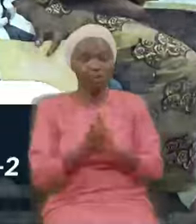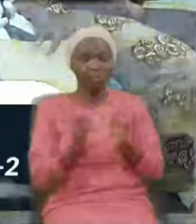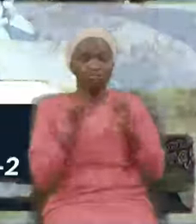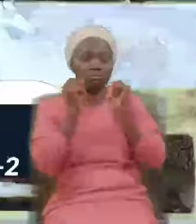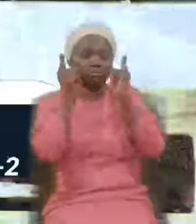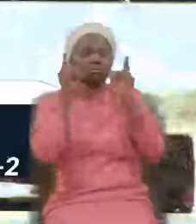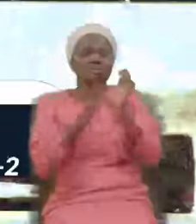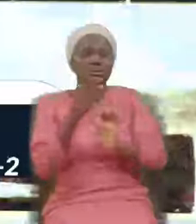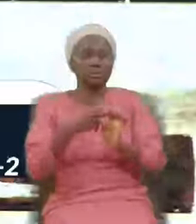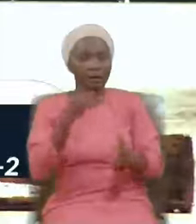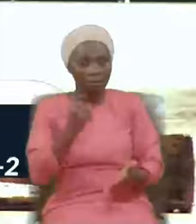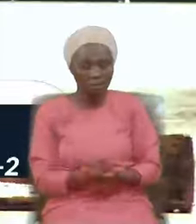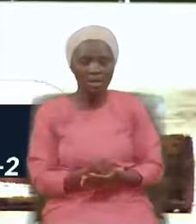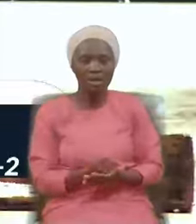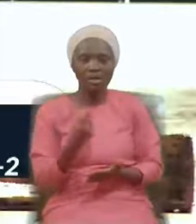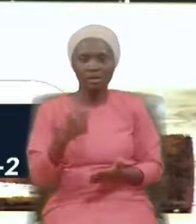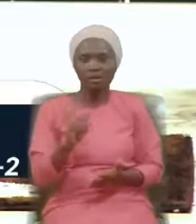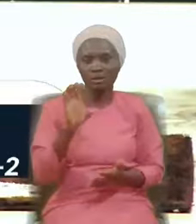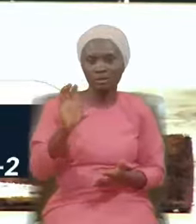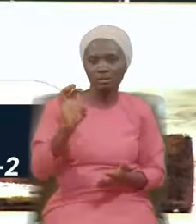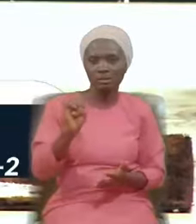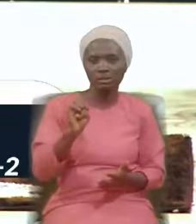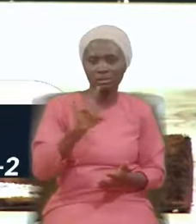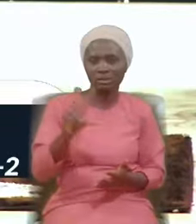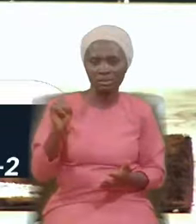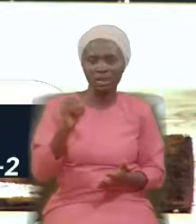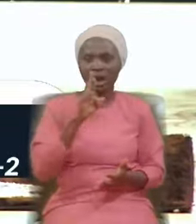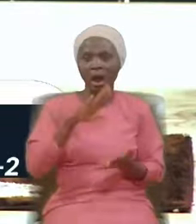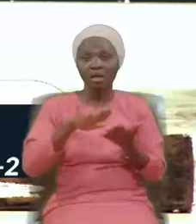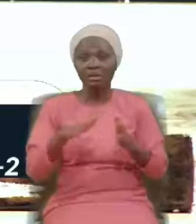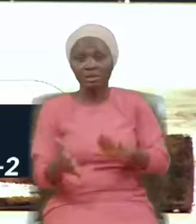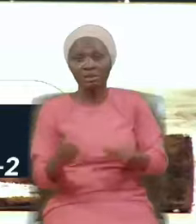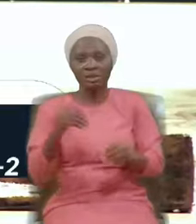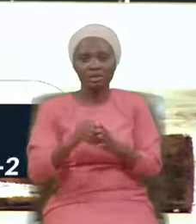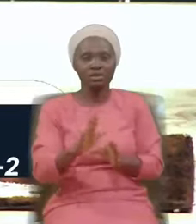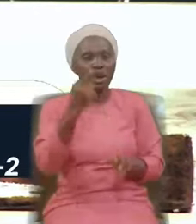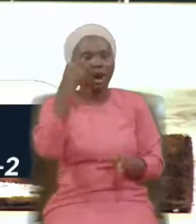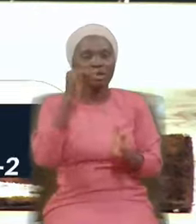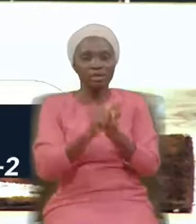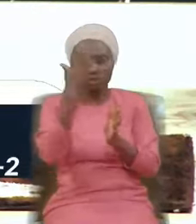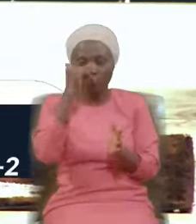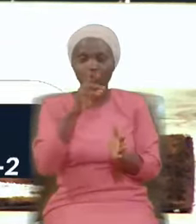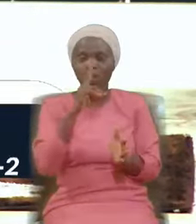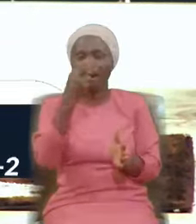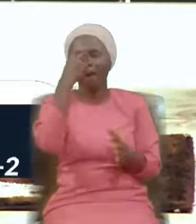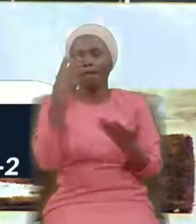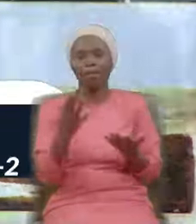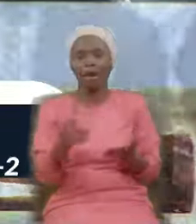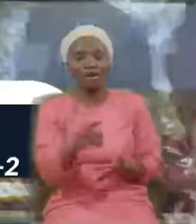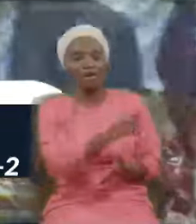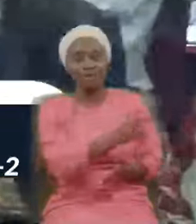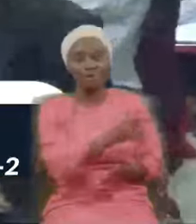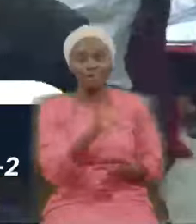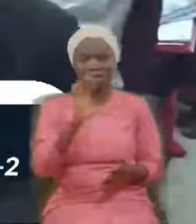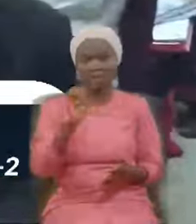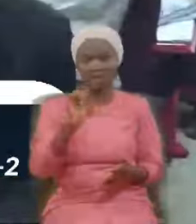Les cellules sont mortes dans les yeux. C'est pourquoi vous êtes aveugles, vous ne voyez pas. Ces cellules vont